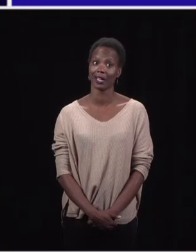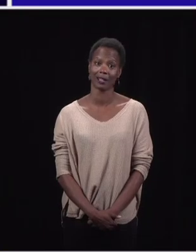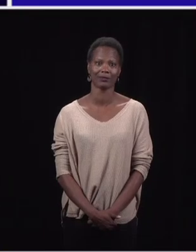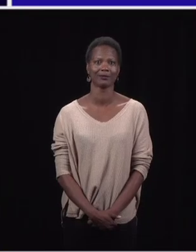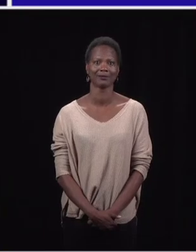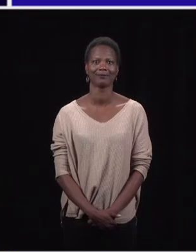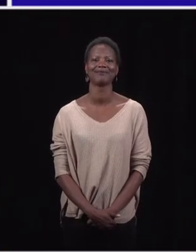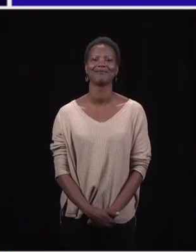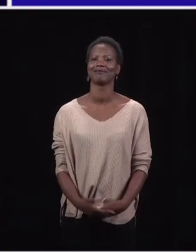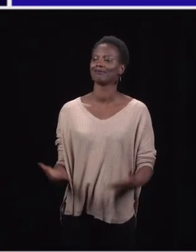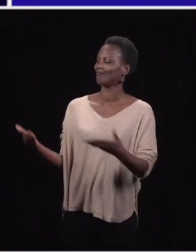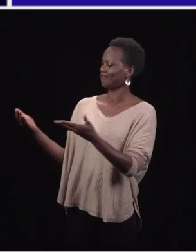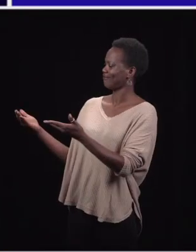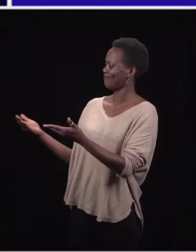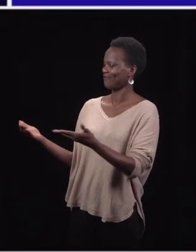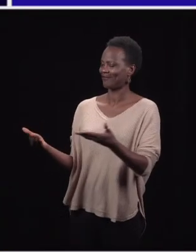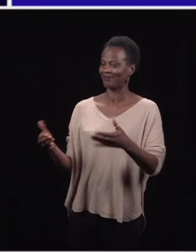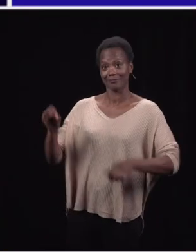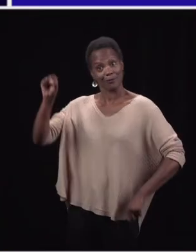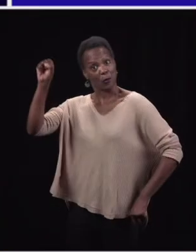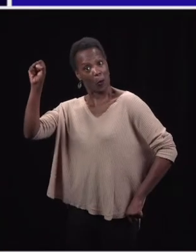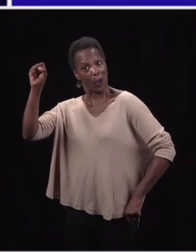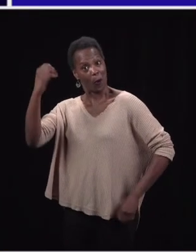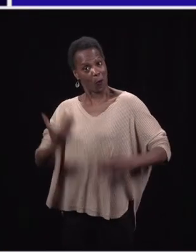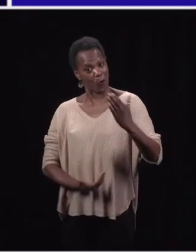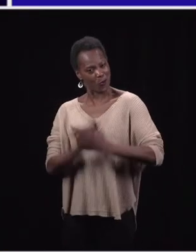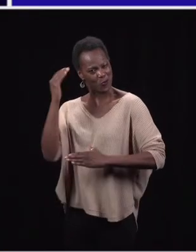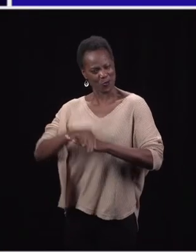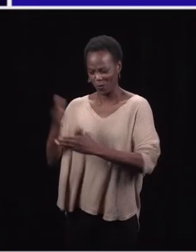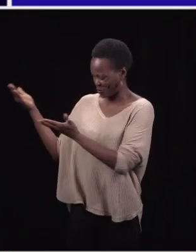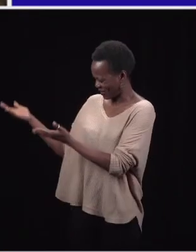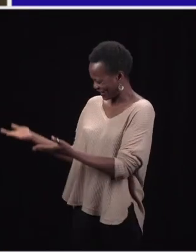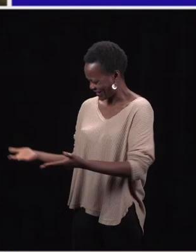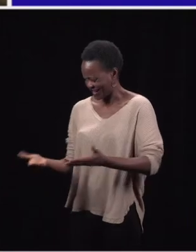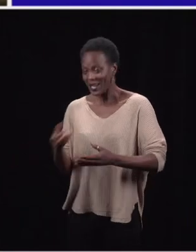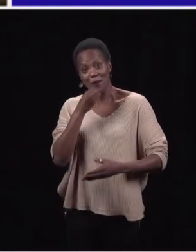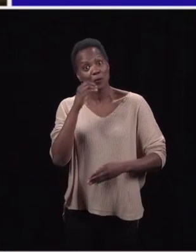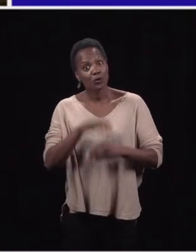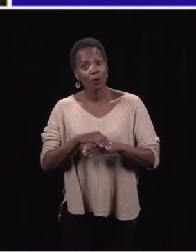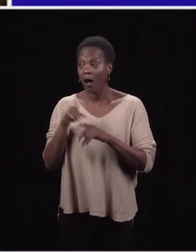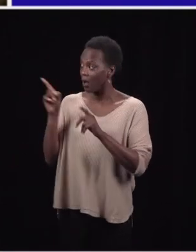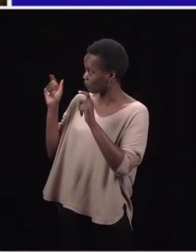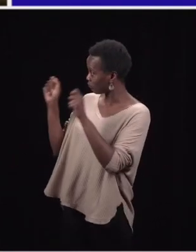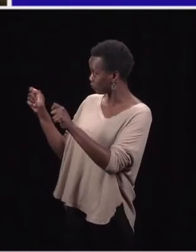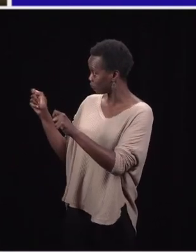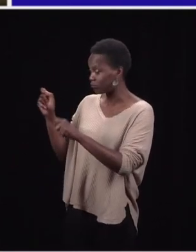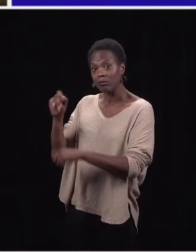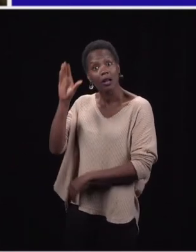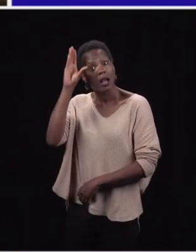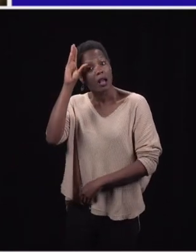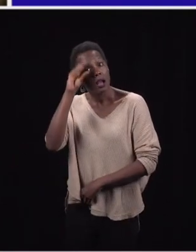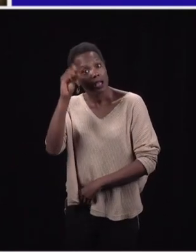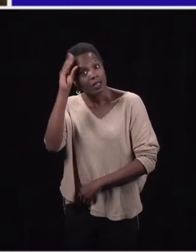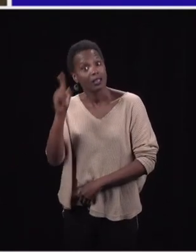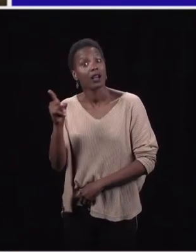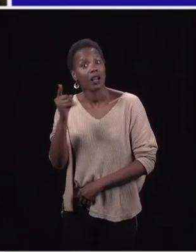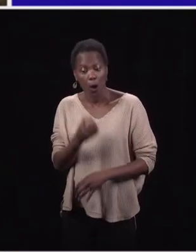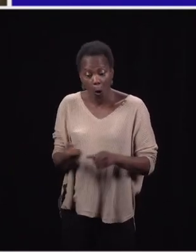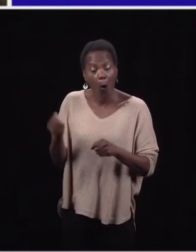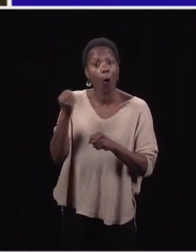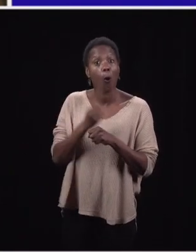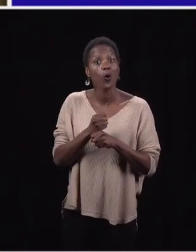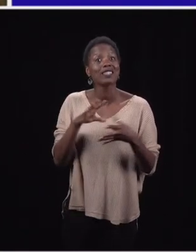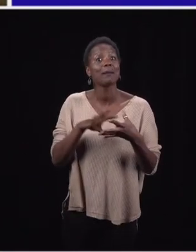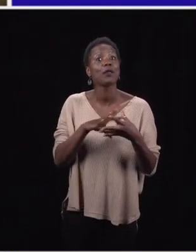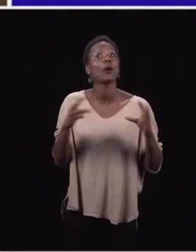notre Avengers du jour bonsoir Lucie bonsoir étudiante étudiante concepteur designer ui alors pour